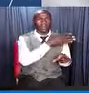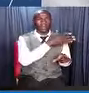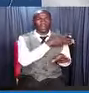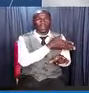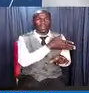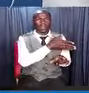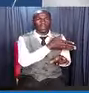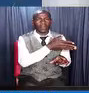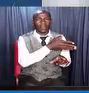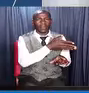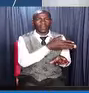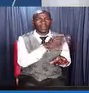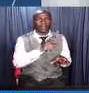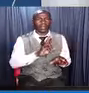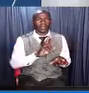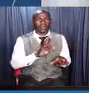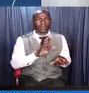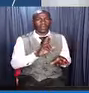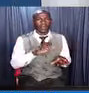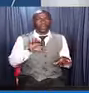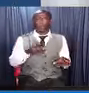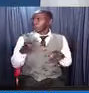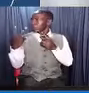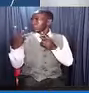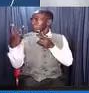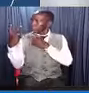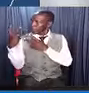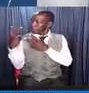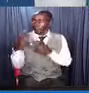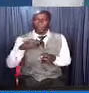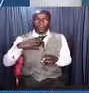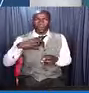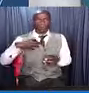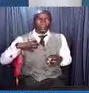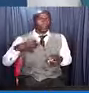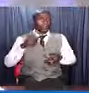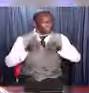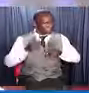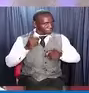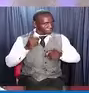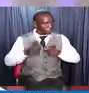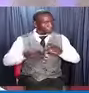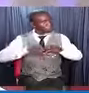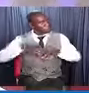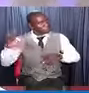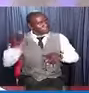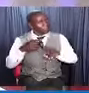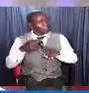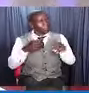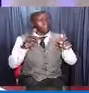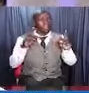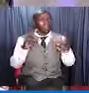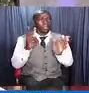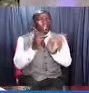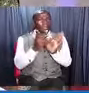she was placing it. Mama alipoangalia huko nyuma. When the lady turned. Yusufu hayuko. And Joseph ran away. Amekimbia dhambi. He had already run